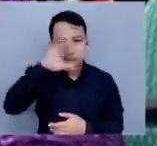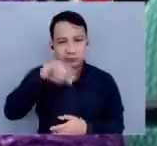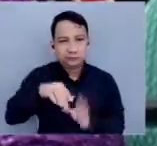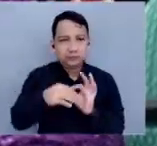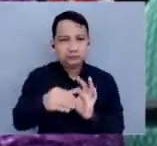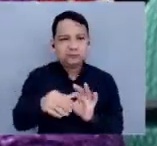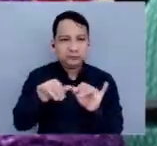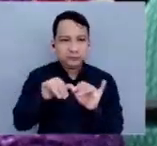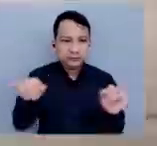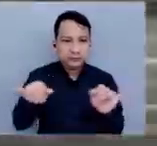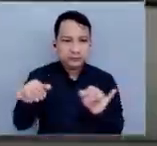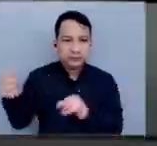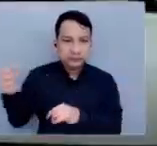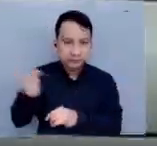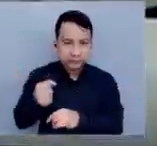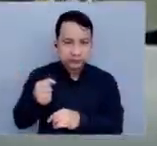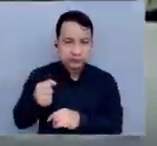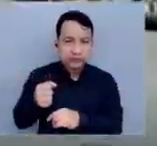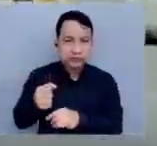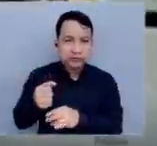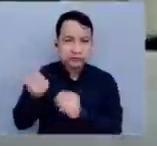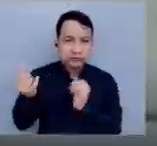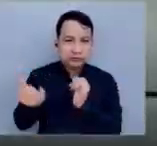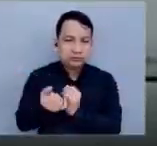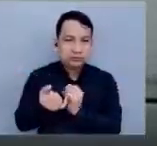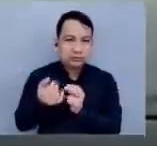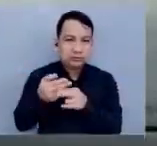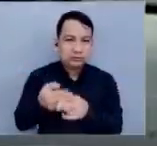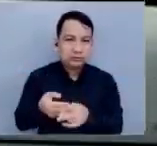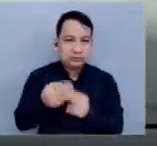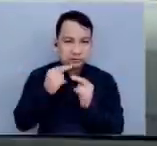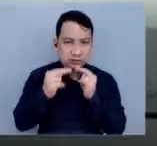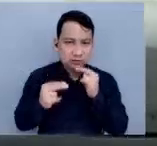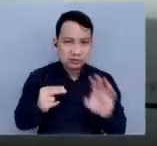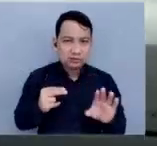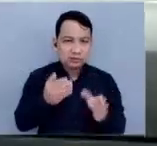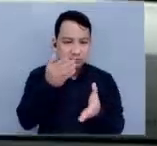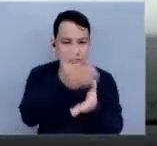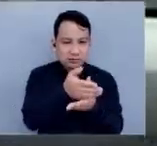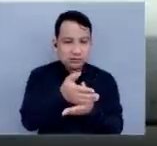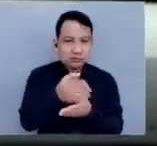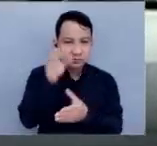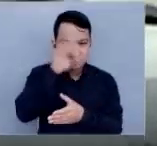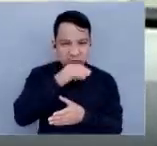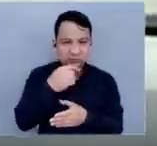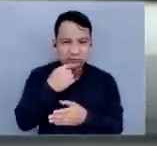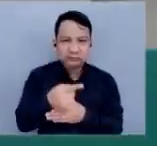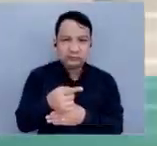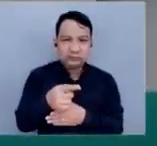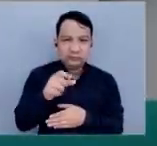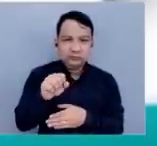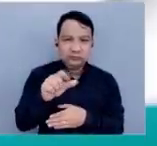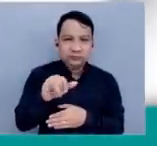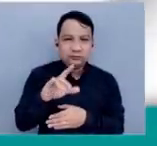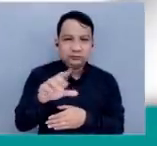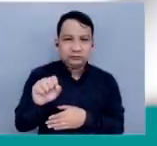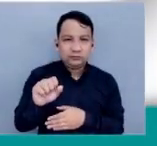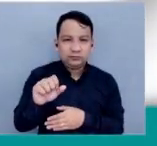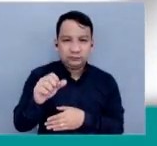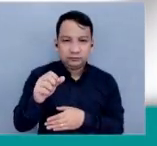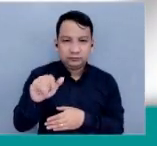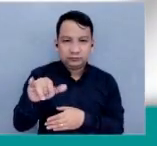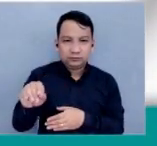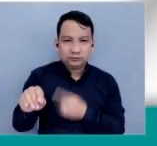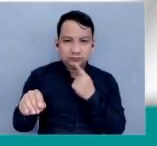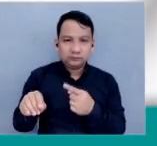ng alkalde sa NBI. Ang News 5, sinubukang hanapin ang sinasabing Alicial Guo.